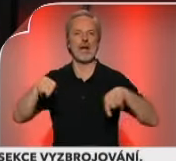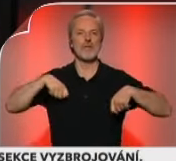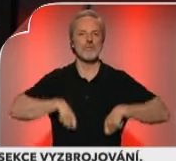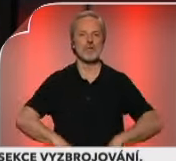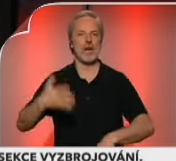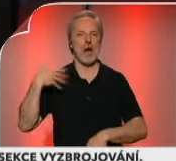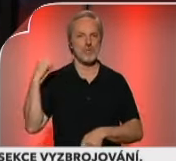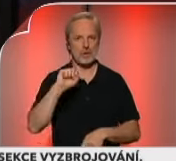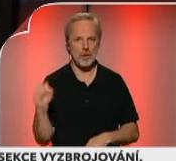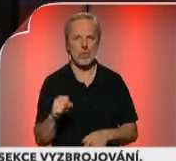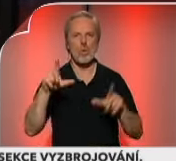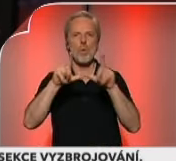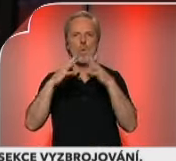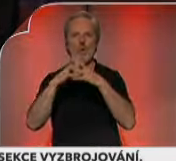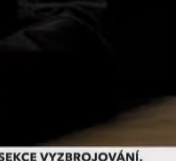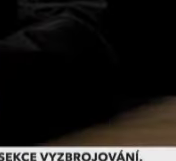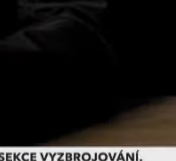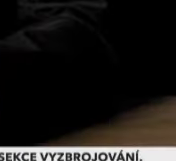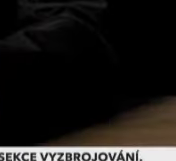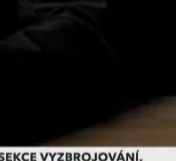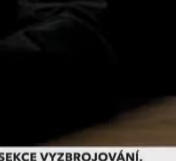Poslanecké sněmovny Milan